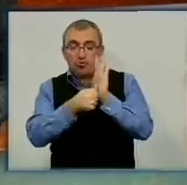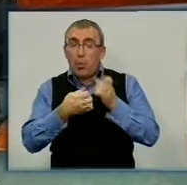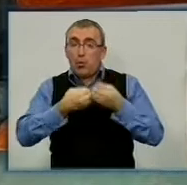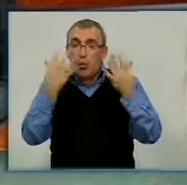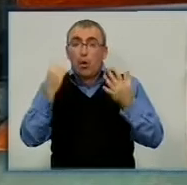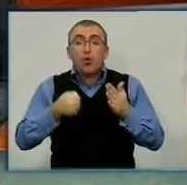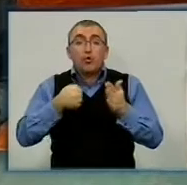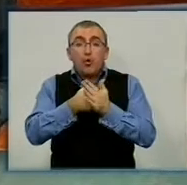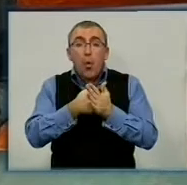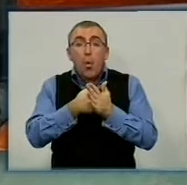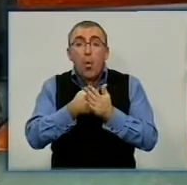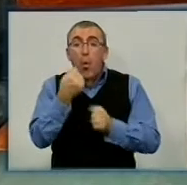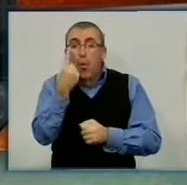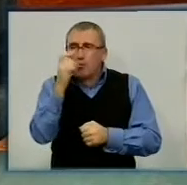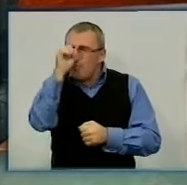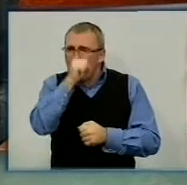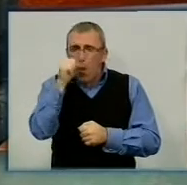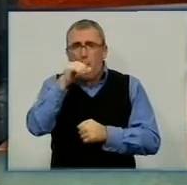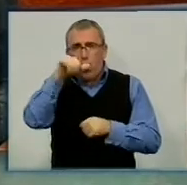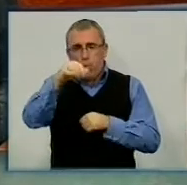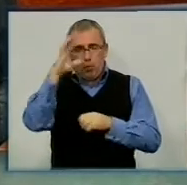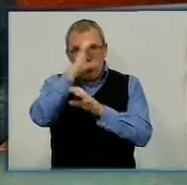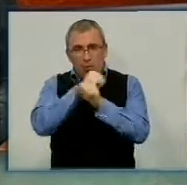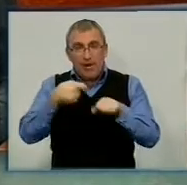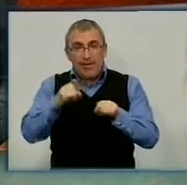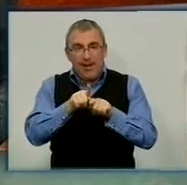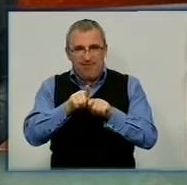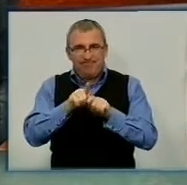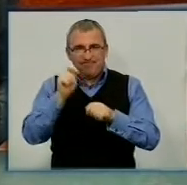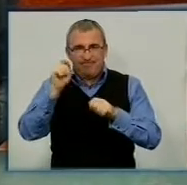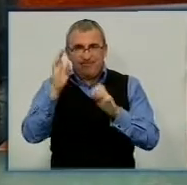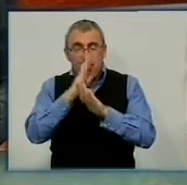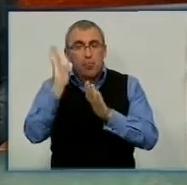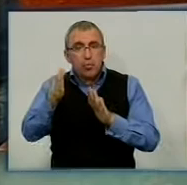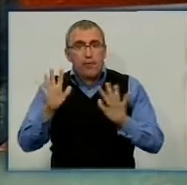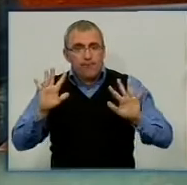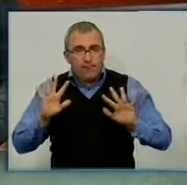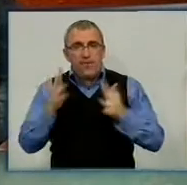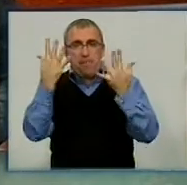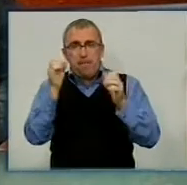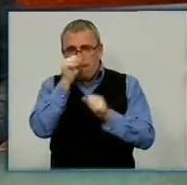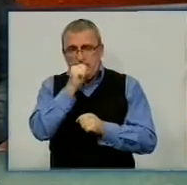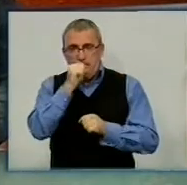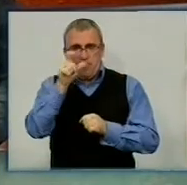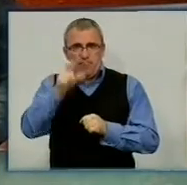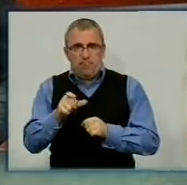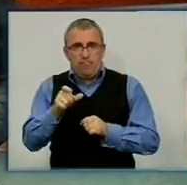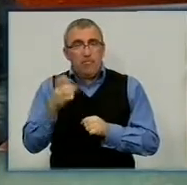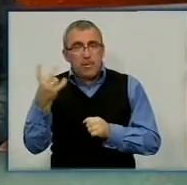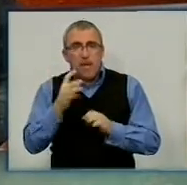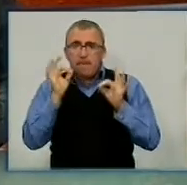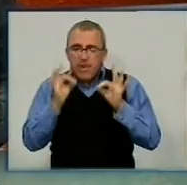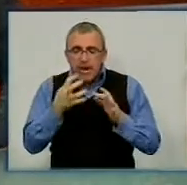та до 11ти Морозу уночі в таку погоду кажуть медики частішають випадки переохолодження аби цього не трапилось радять правильно